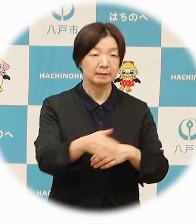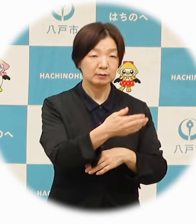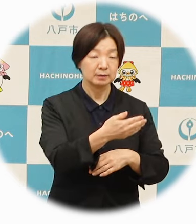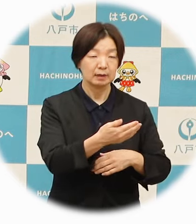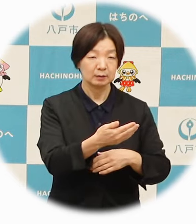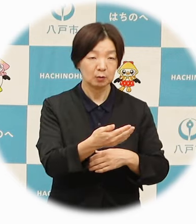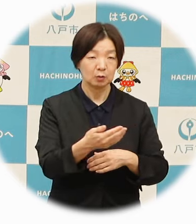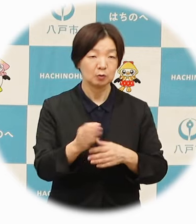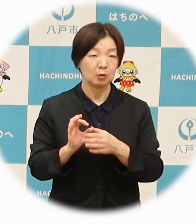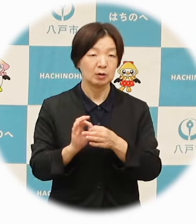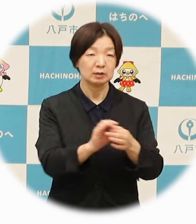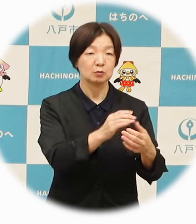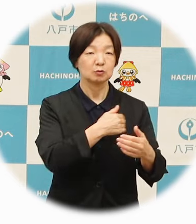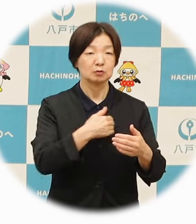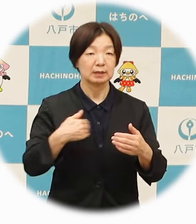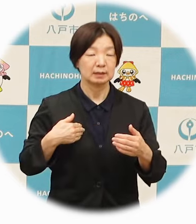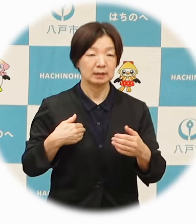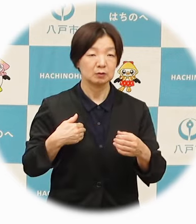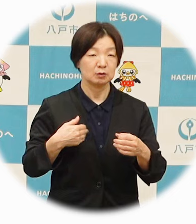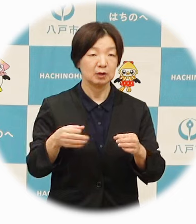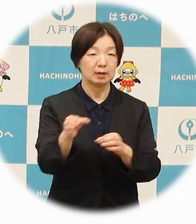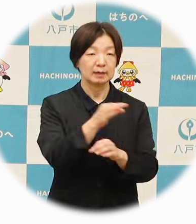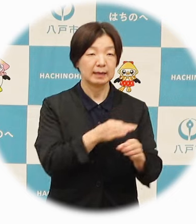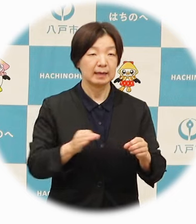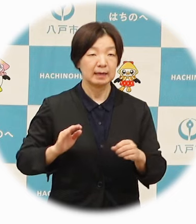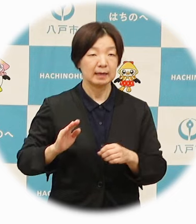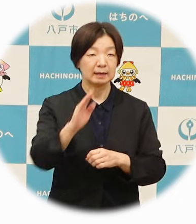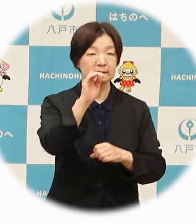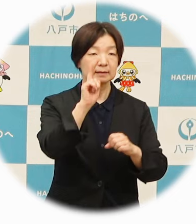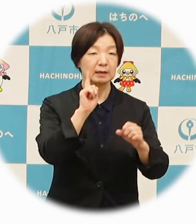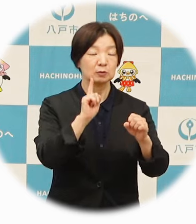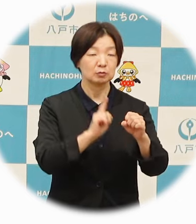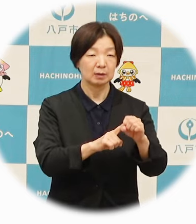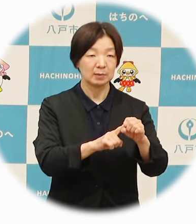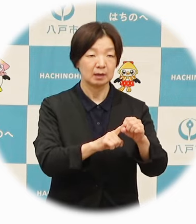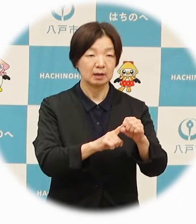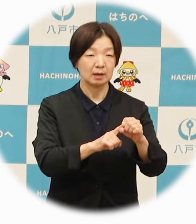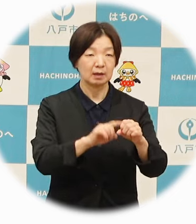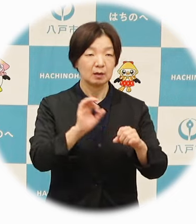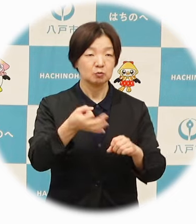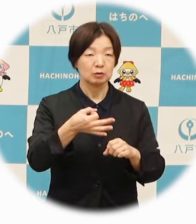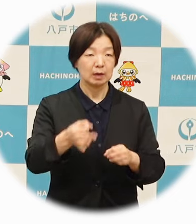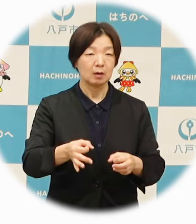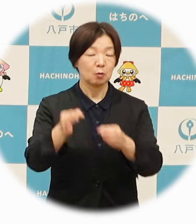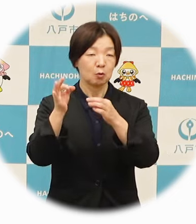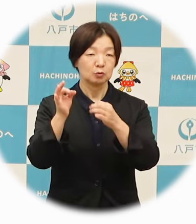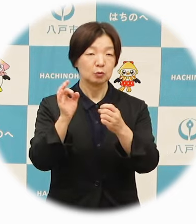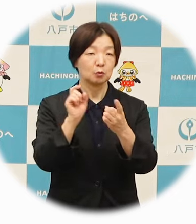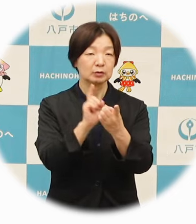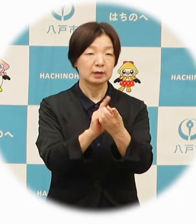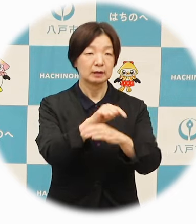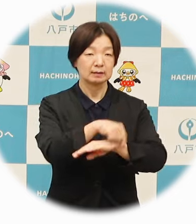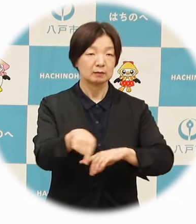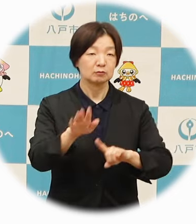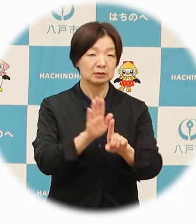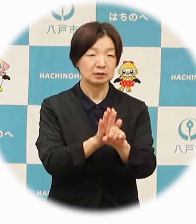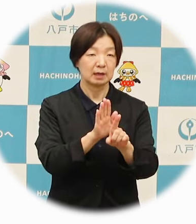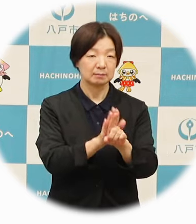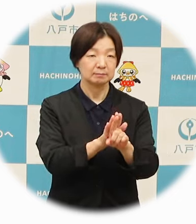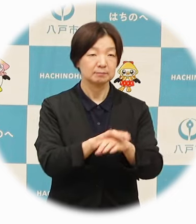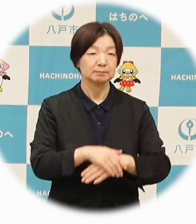の持続可能な経営発展のための物価高騰対策等に関する支援についてであります